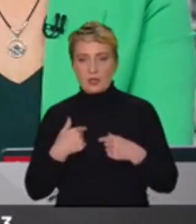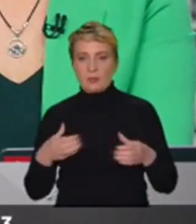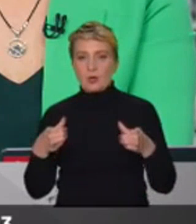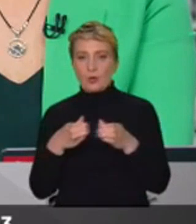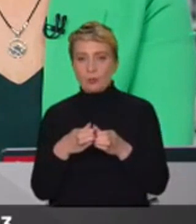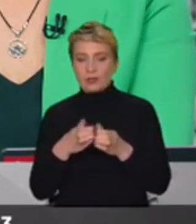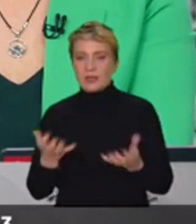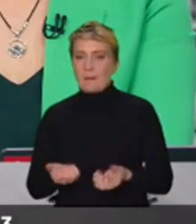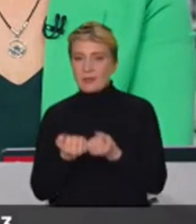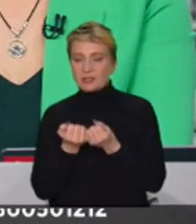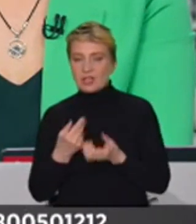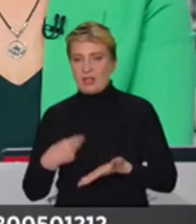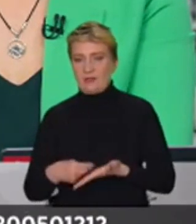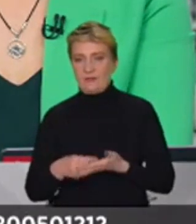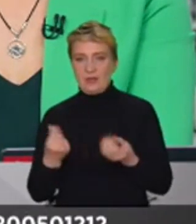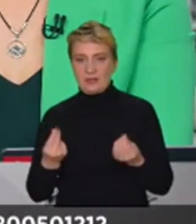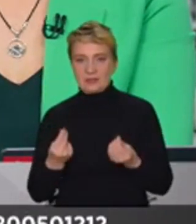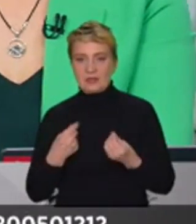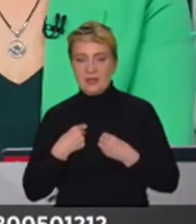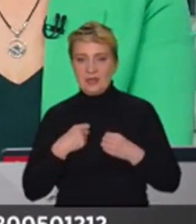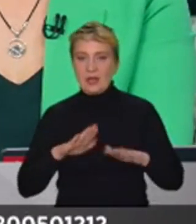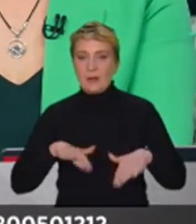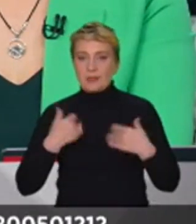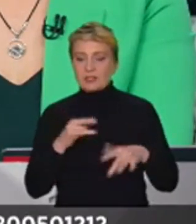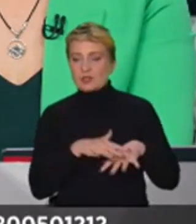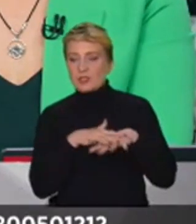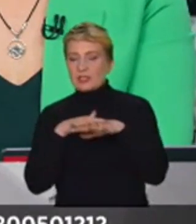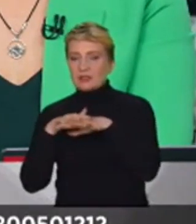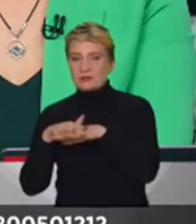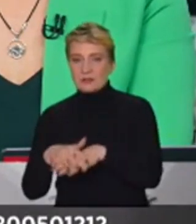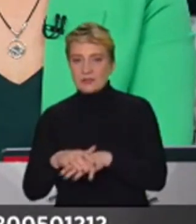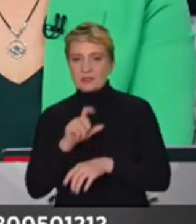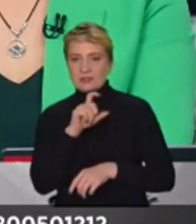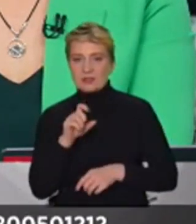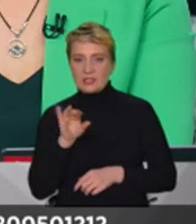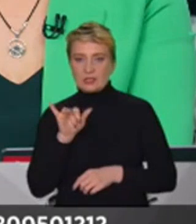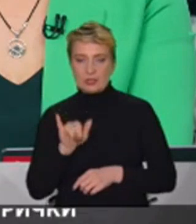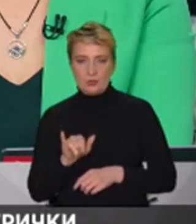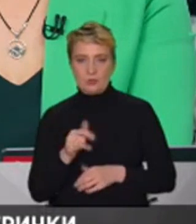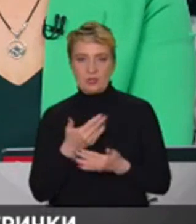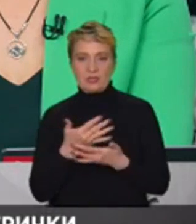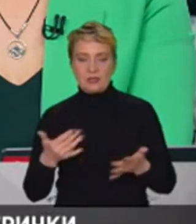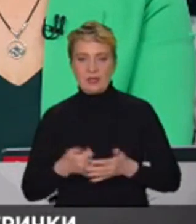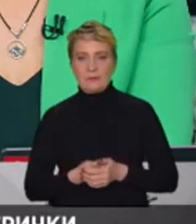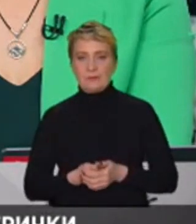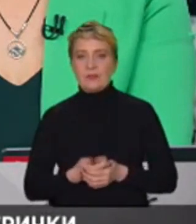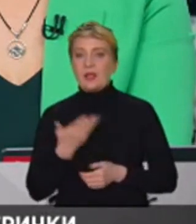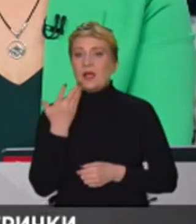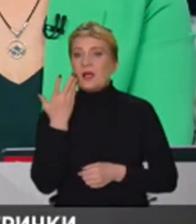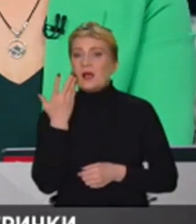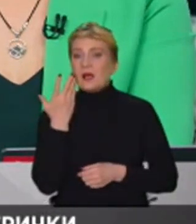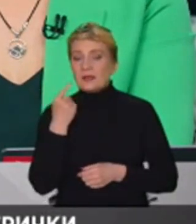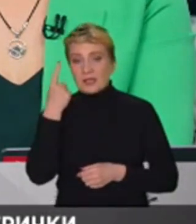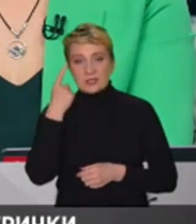поддержала финансово. Поэтому я предложила перенаправлять все деньги в ЗСУ, Save Life и так далее. Когда число